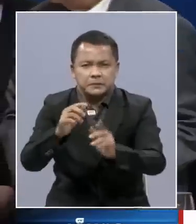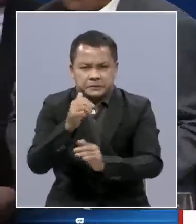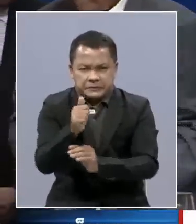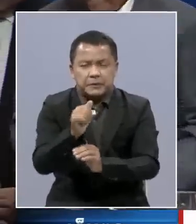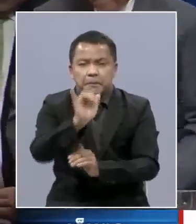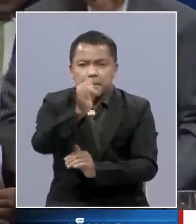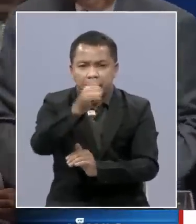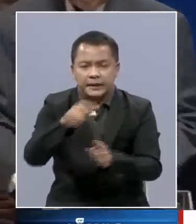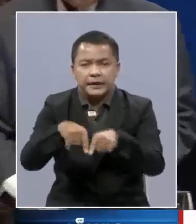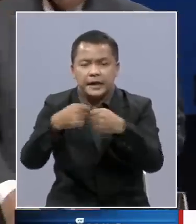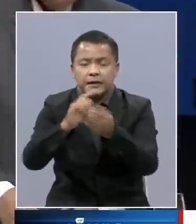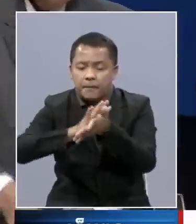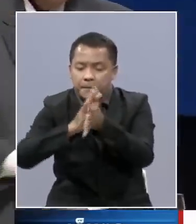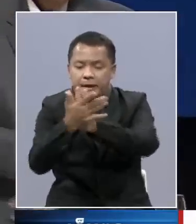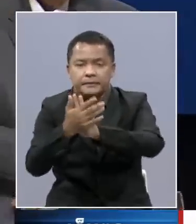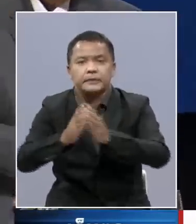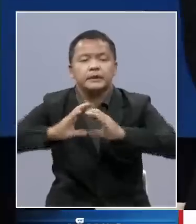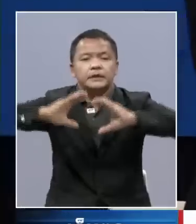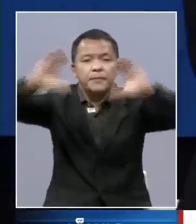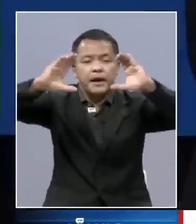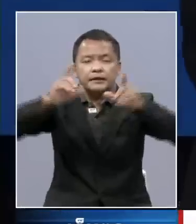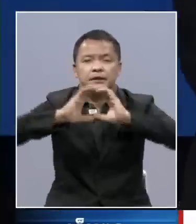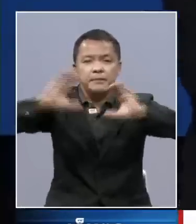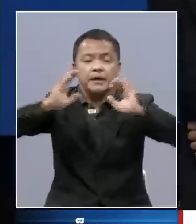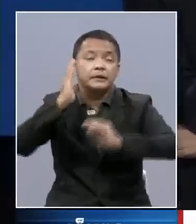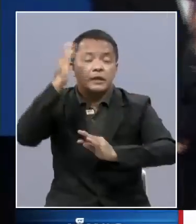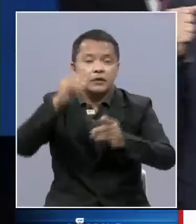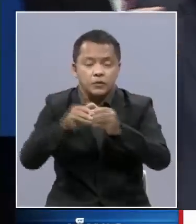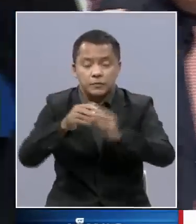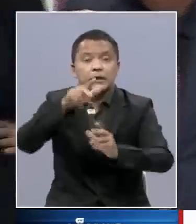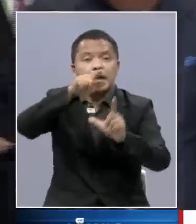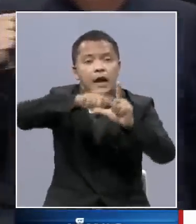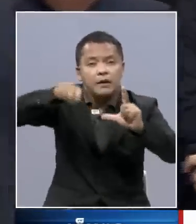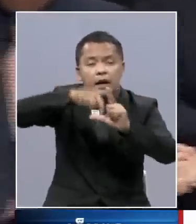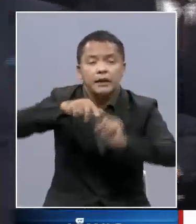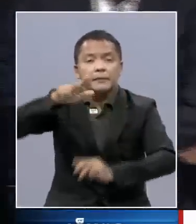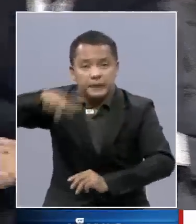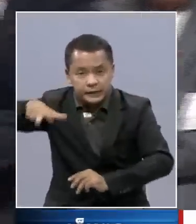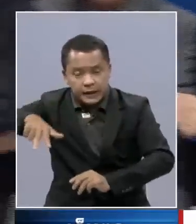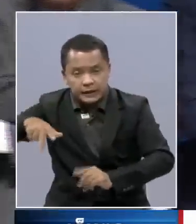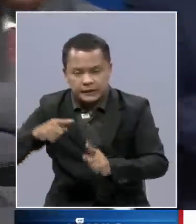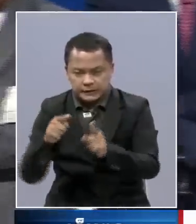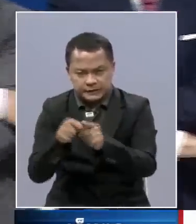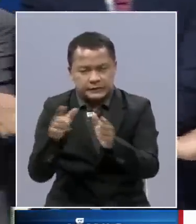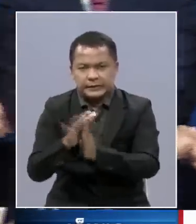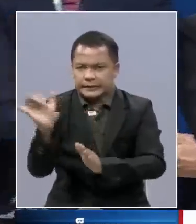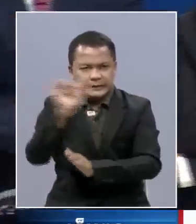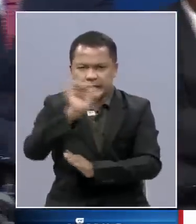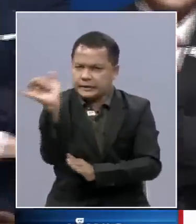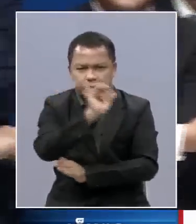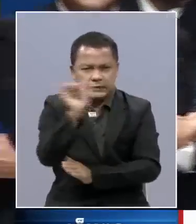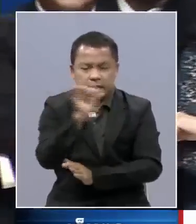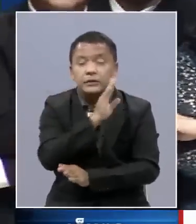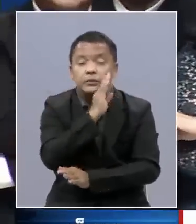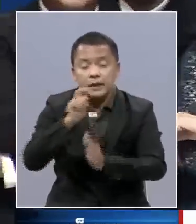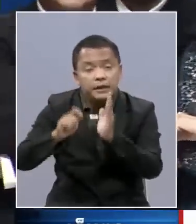ที่สุดที่จะพลิกเกมตั้งรัฐบาลนอกจากการนำของก้าวไกลก็คือเพื่อไทยประตูนี้ยังไม่ปิดตายนะครับห